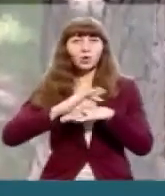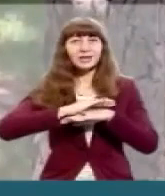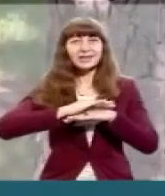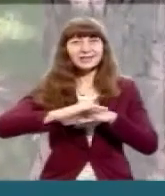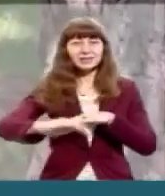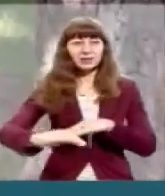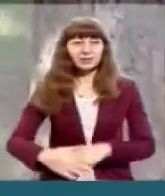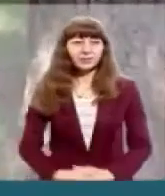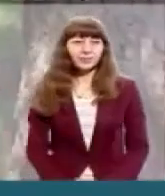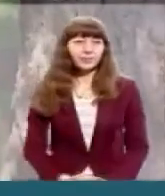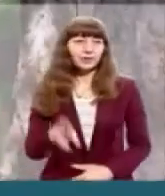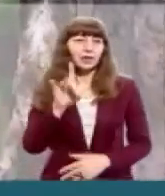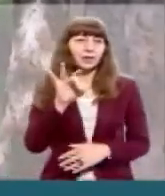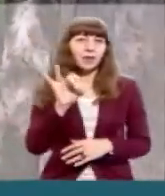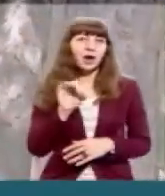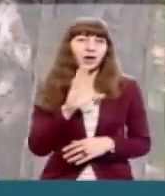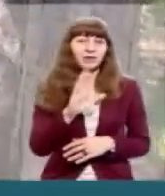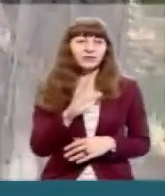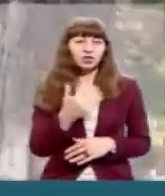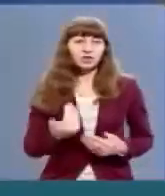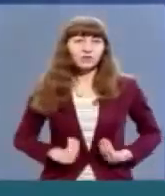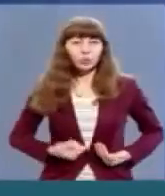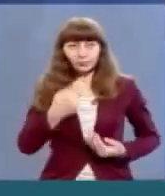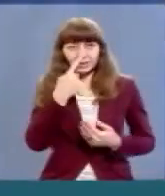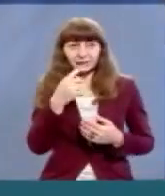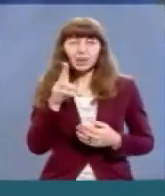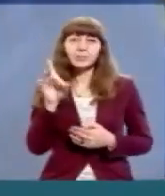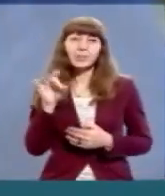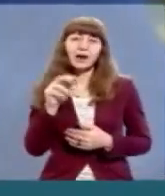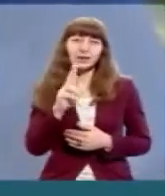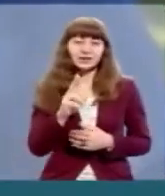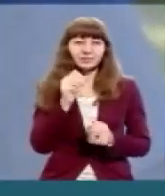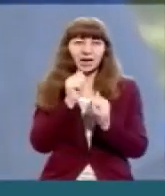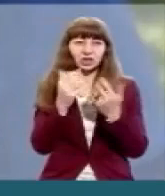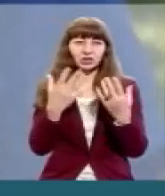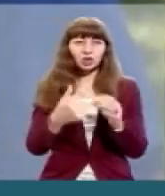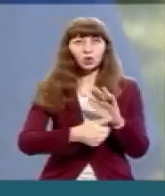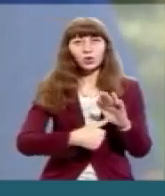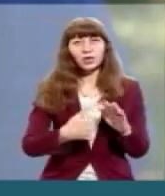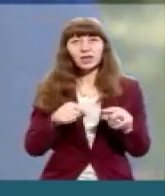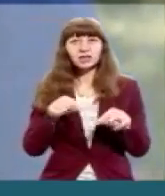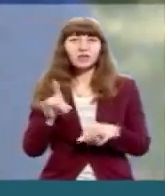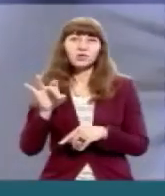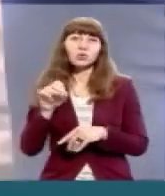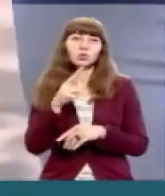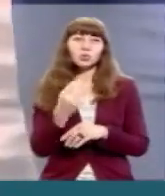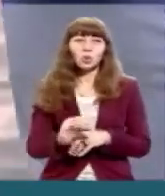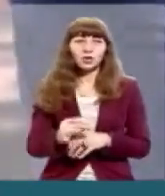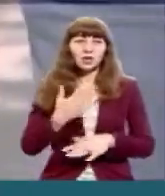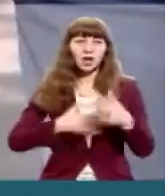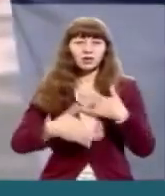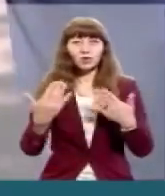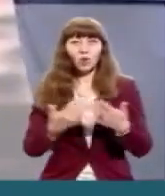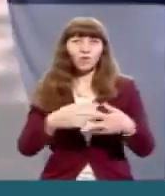Аслбек Кильдыбаев живет недалеко от центрального парка. Каждый день, говорит, гуляет здесь с внучкой. Новым переменам житель города всегда рад,